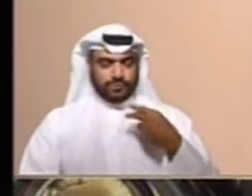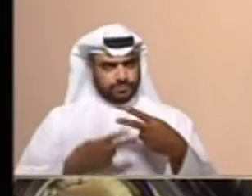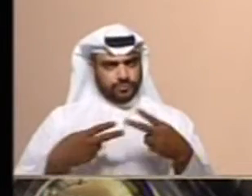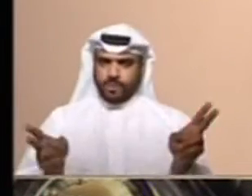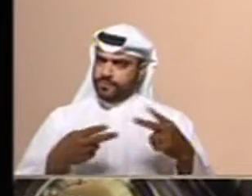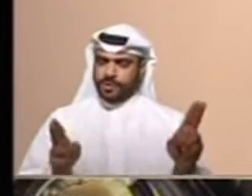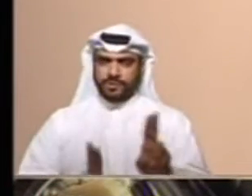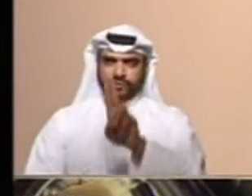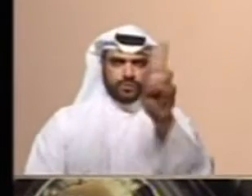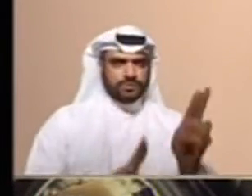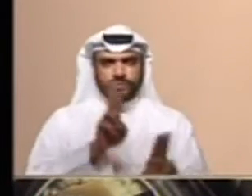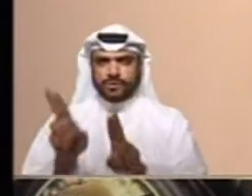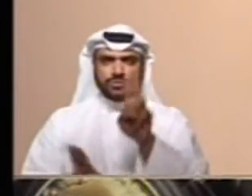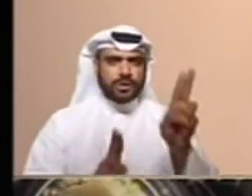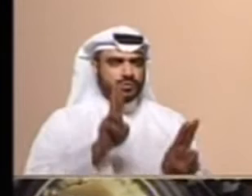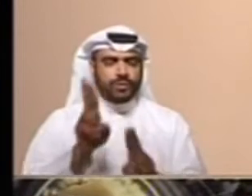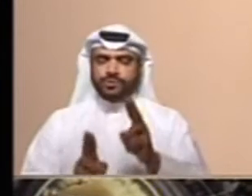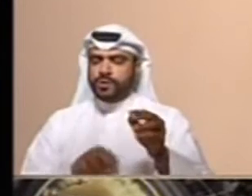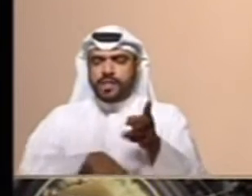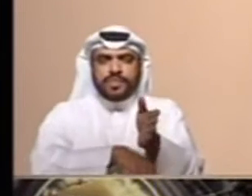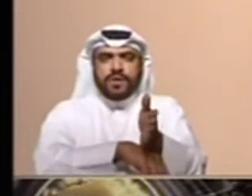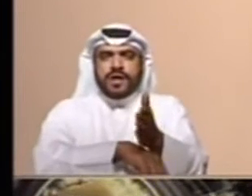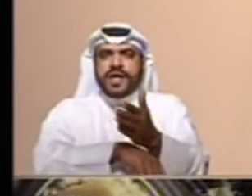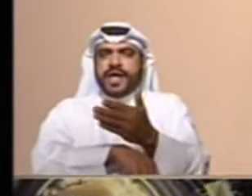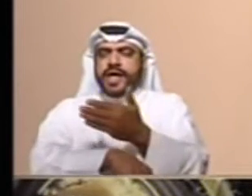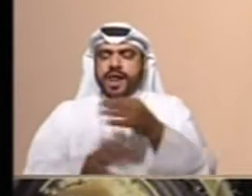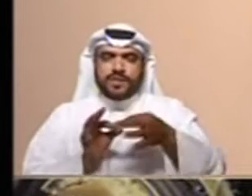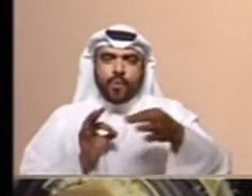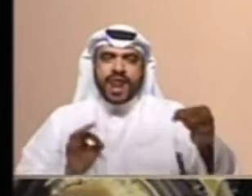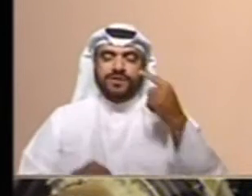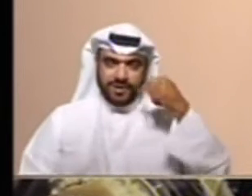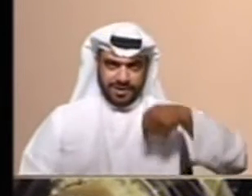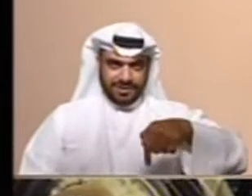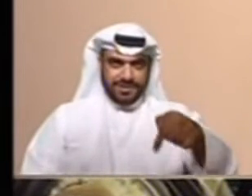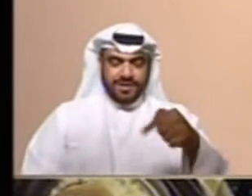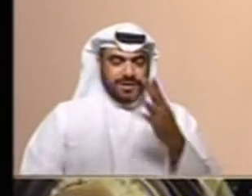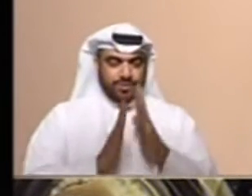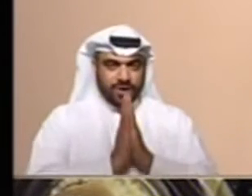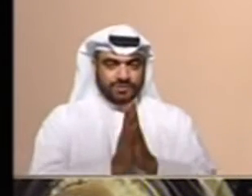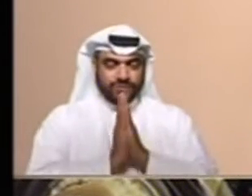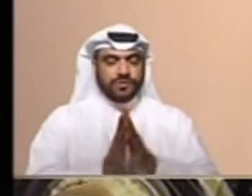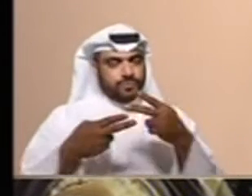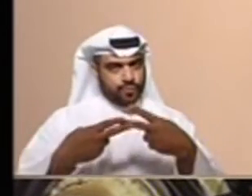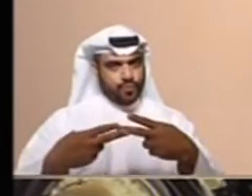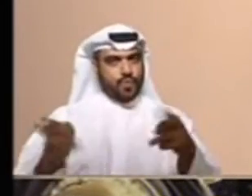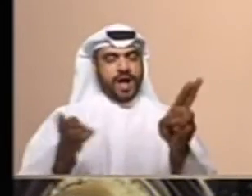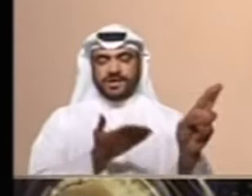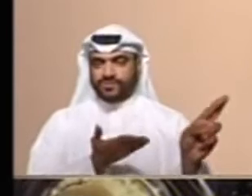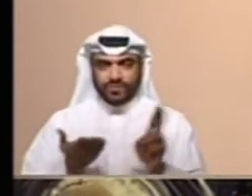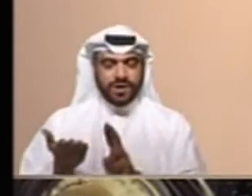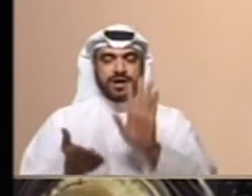بعد مناقشات حقيقة مطولة تم مع الدول المعنية وخصوصا مع ميانمار تم تحديد الزيارة، وراح تكون في